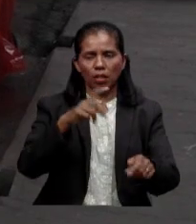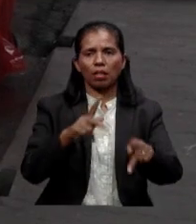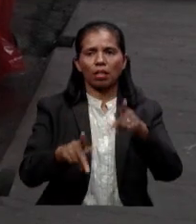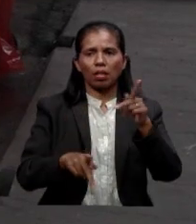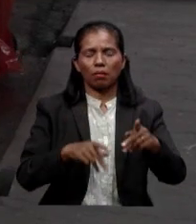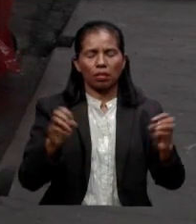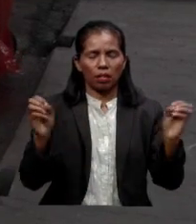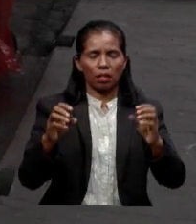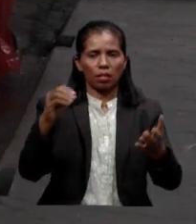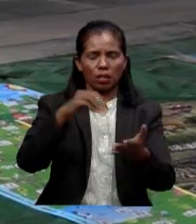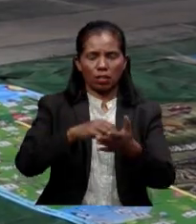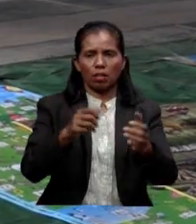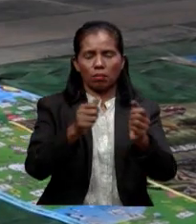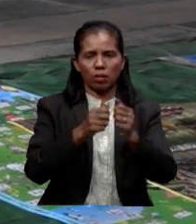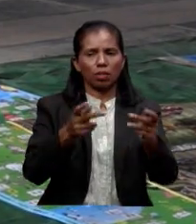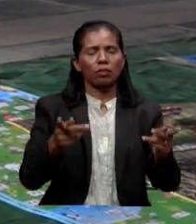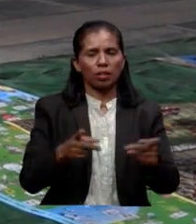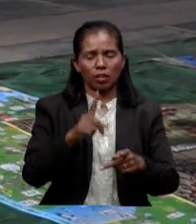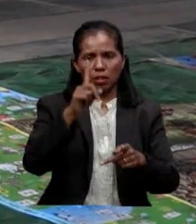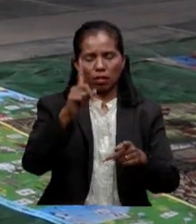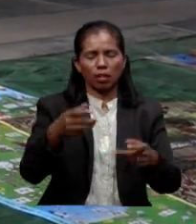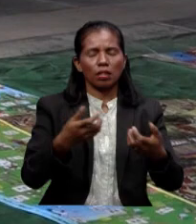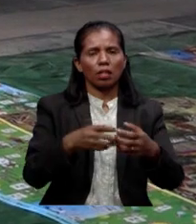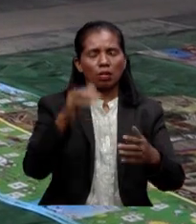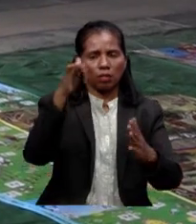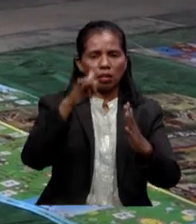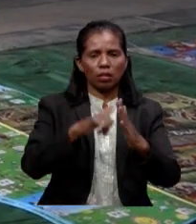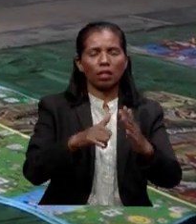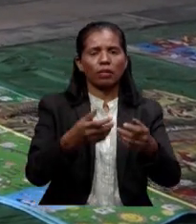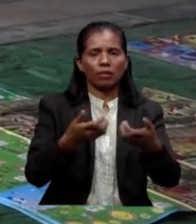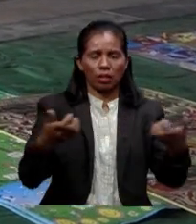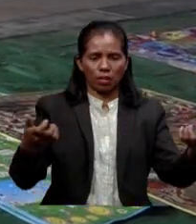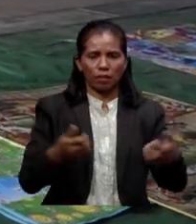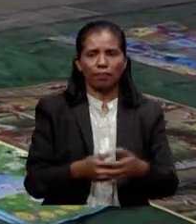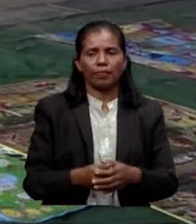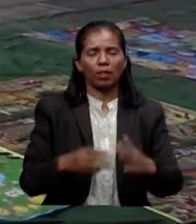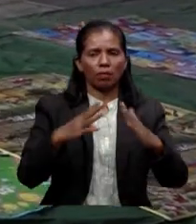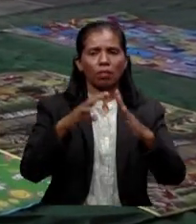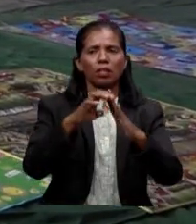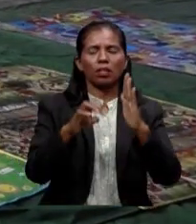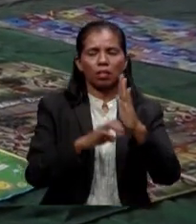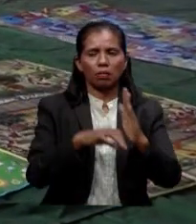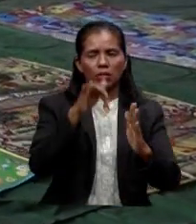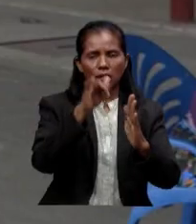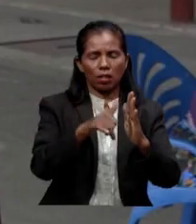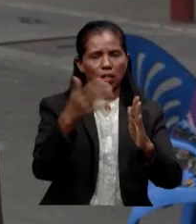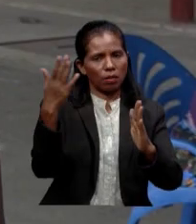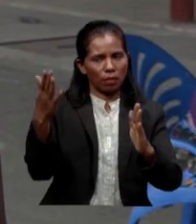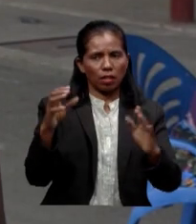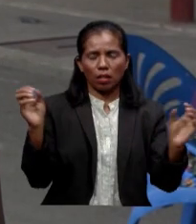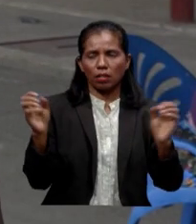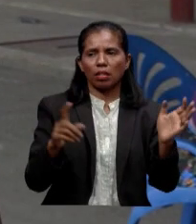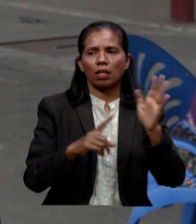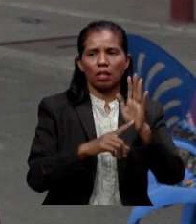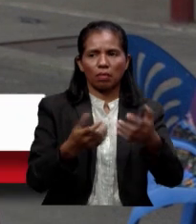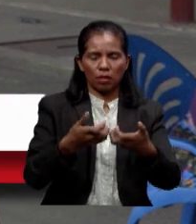la concentra hamoto ki ha fatin ida mai be hela fa hemalu. Uma estado nia sira ba hela hela ia ne ba. Laos nia katak sira ne atu